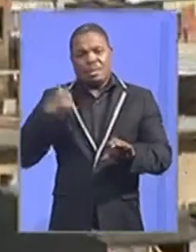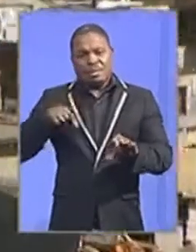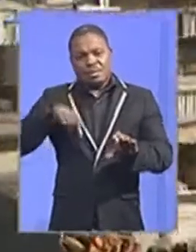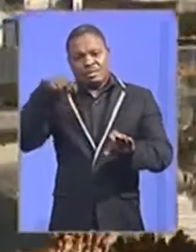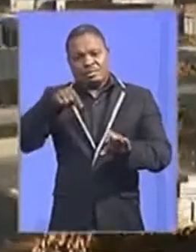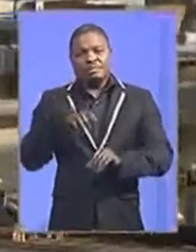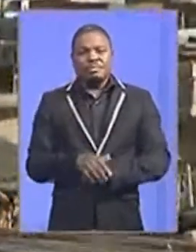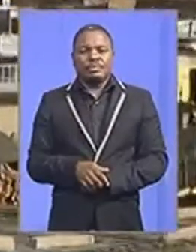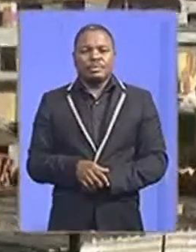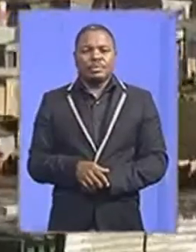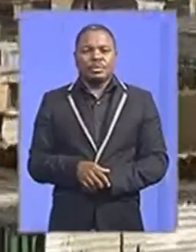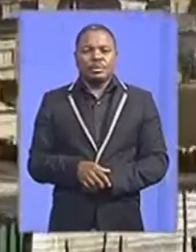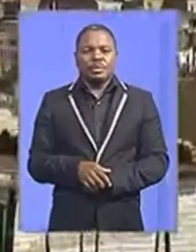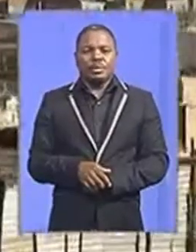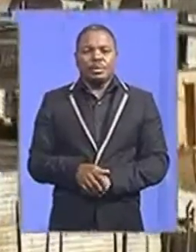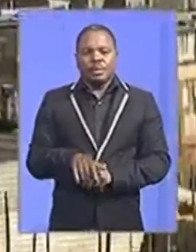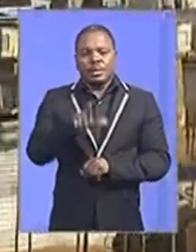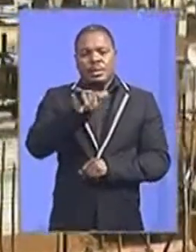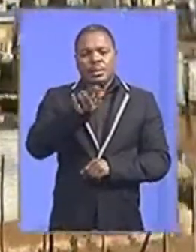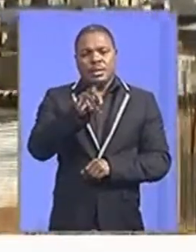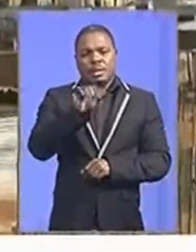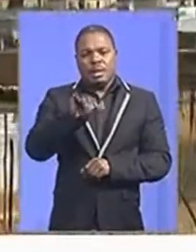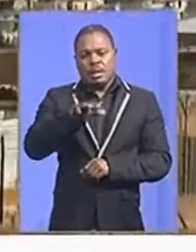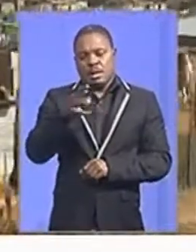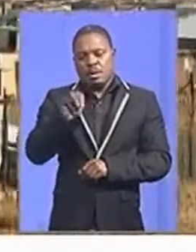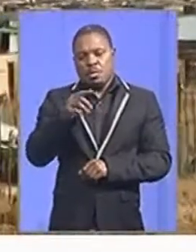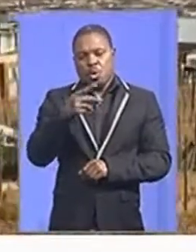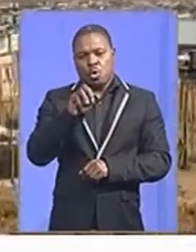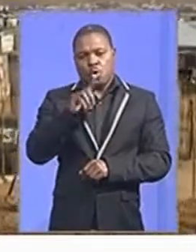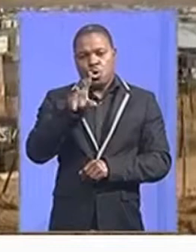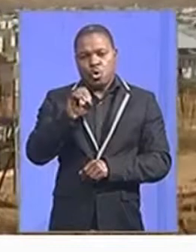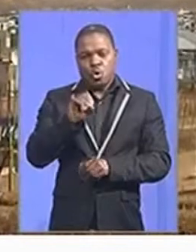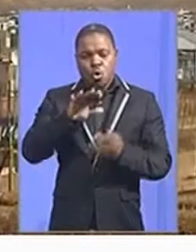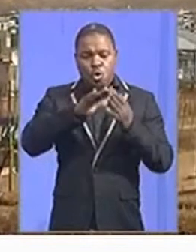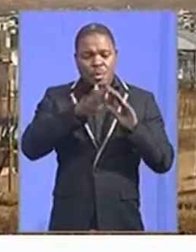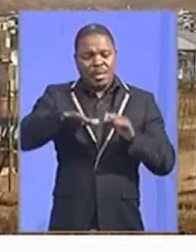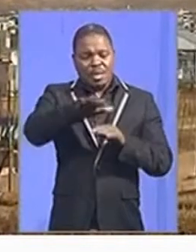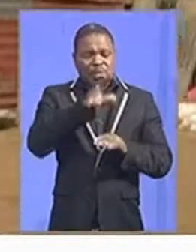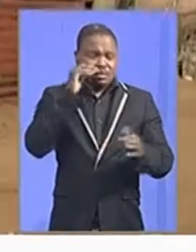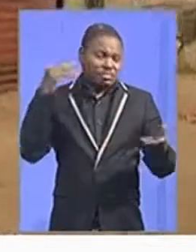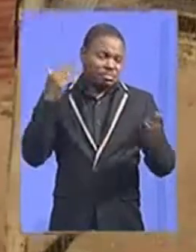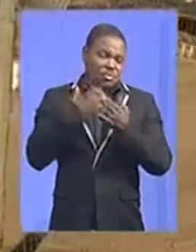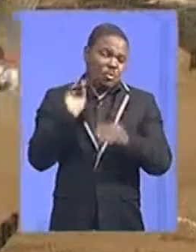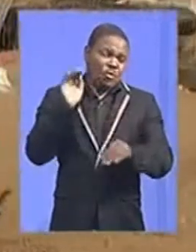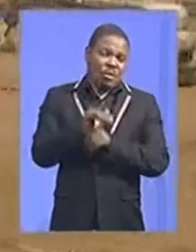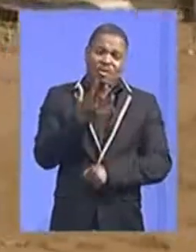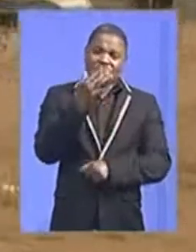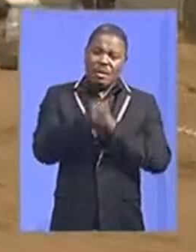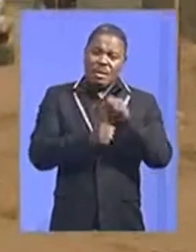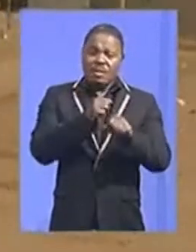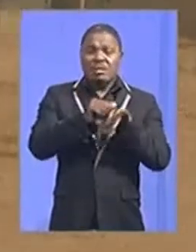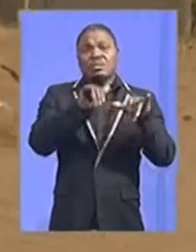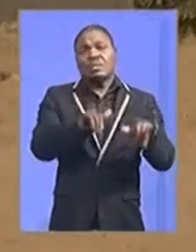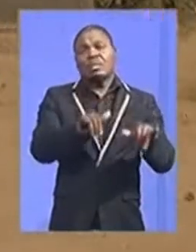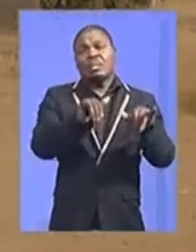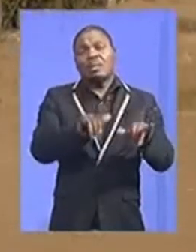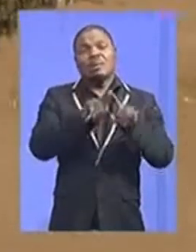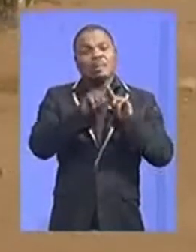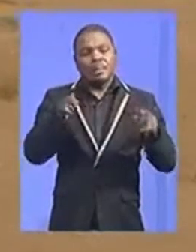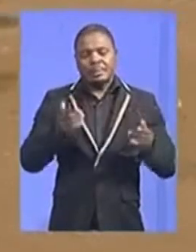Sebakeng se bitswang Linda Mkhondo, baahi ba re ba se ba dutse mona dilemo tse fetang tse 5 empa ho se phano